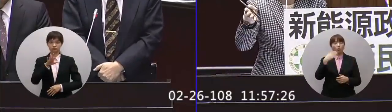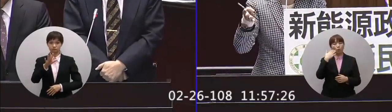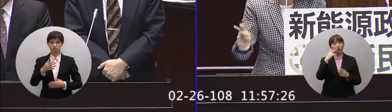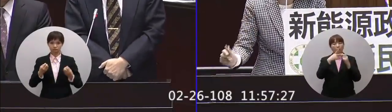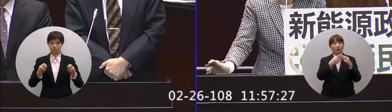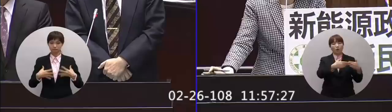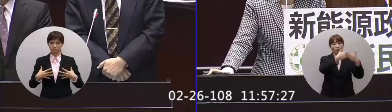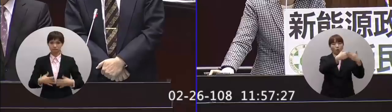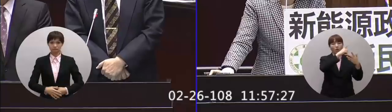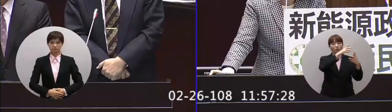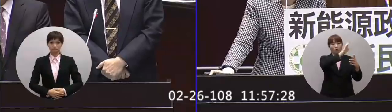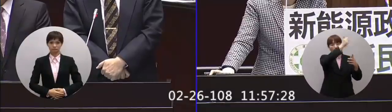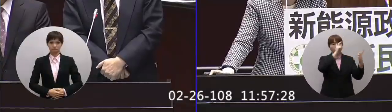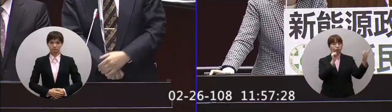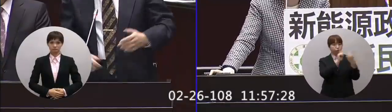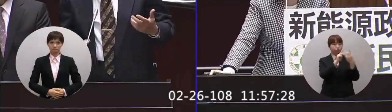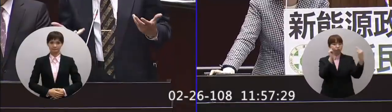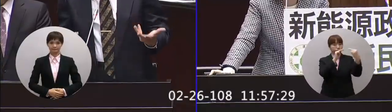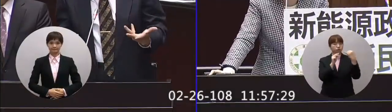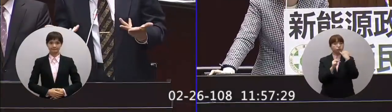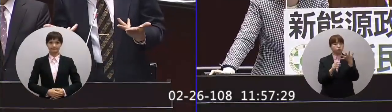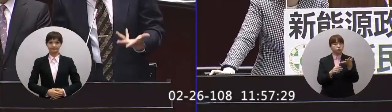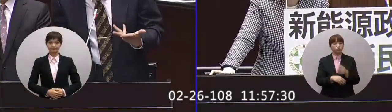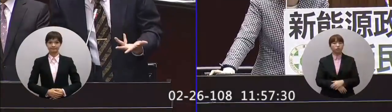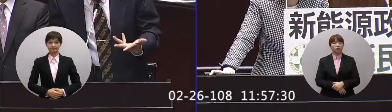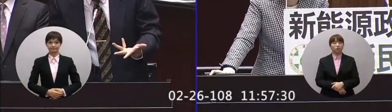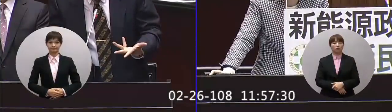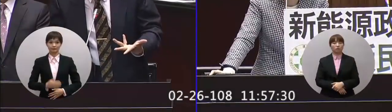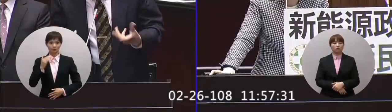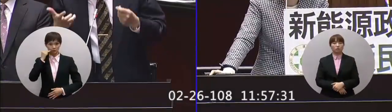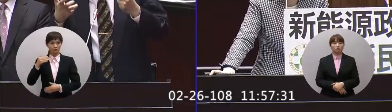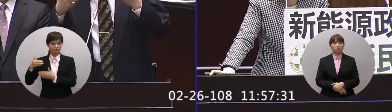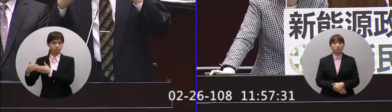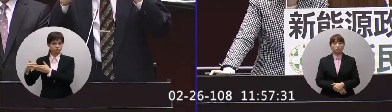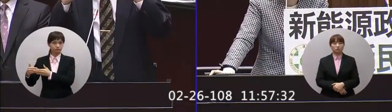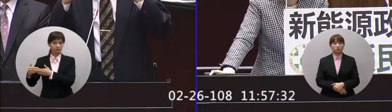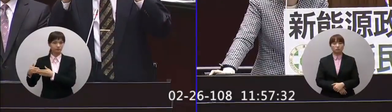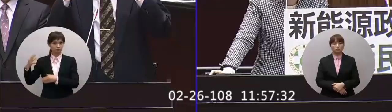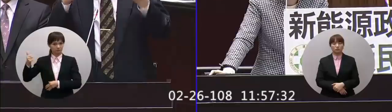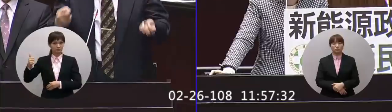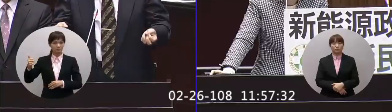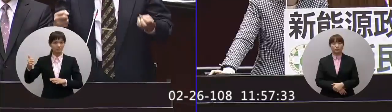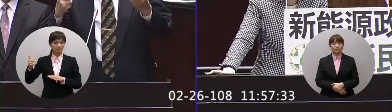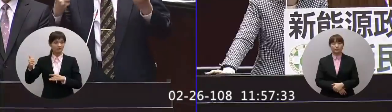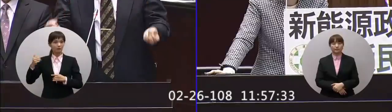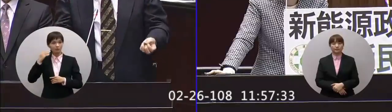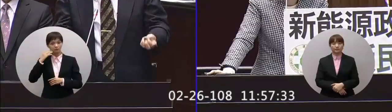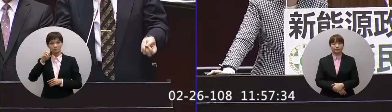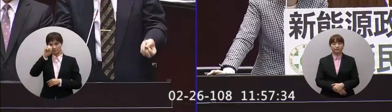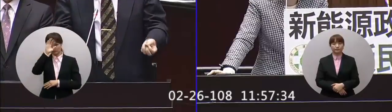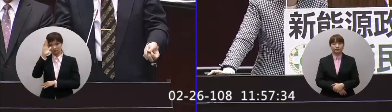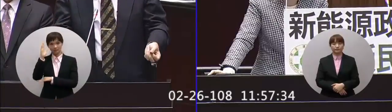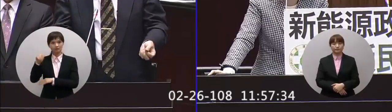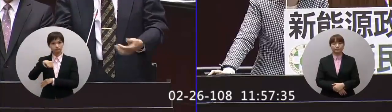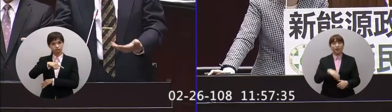跟对岸的领导人见面呢？国台办官员呢？ 这样的领导们见面，如果你说是一个政党交流或是什